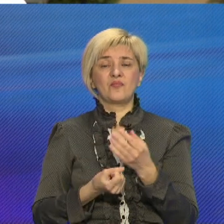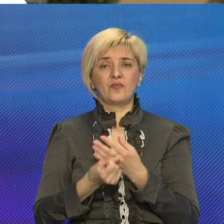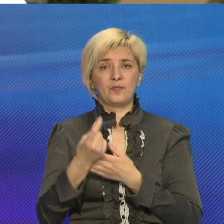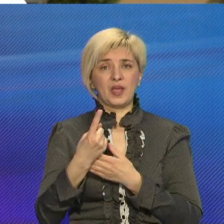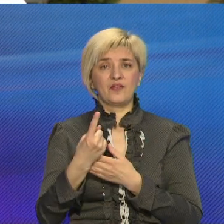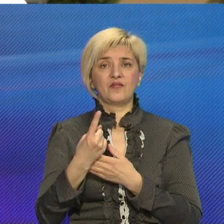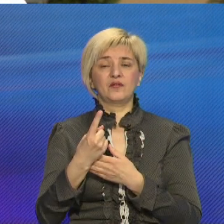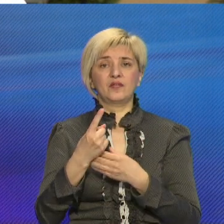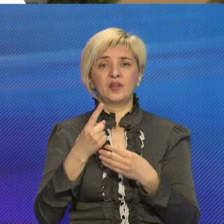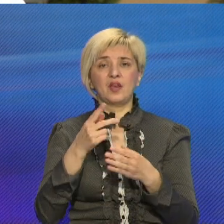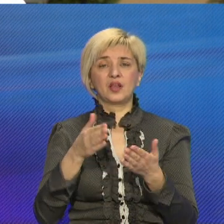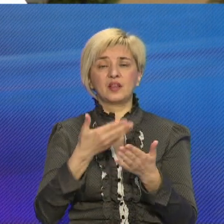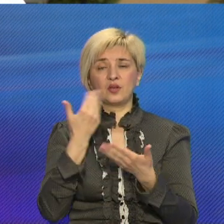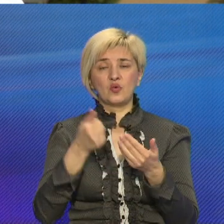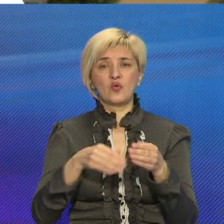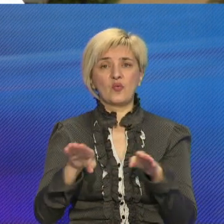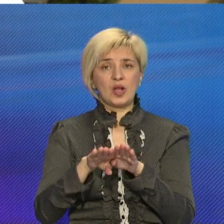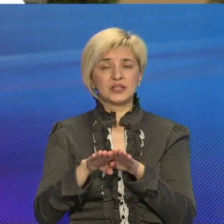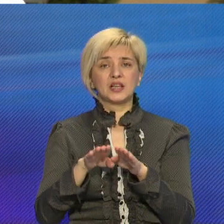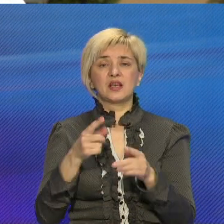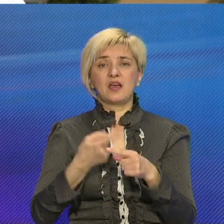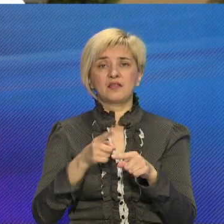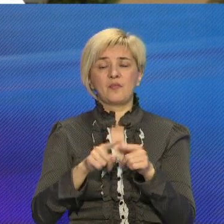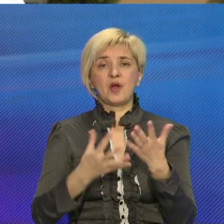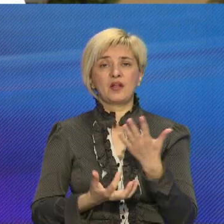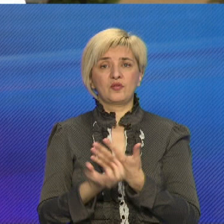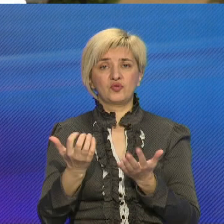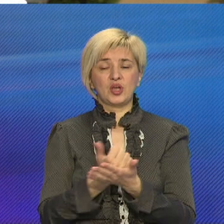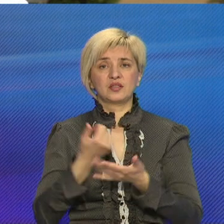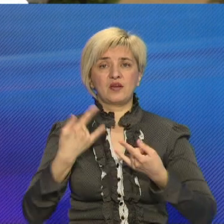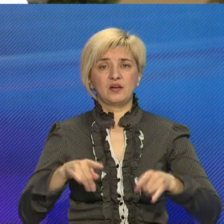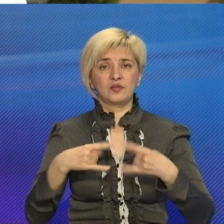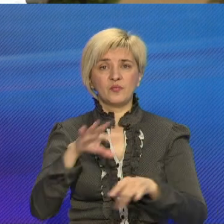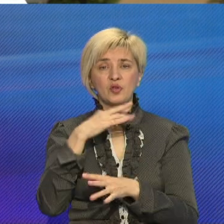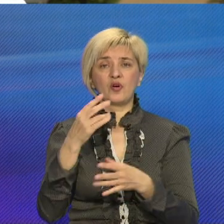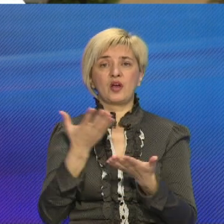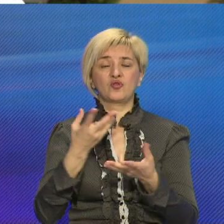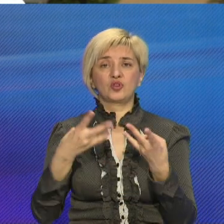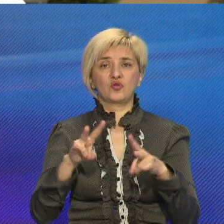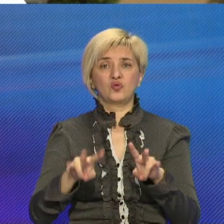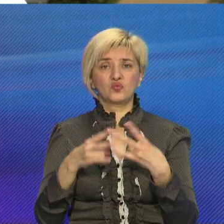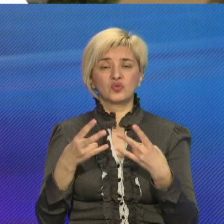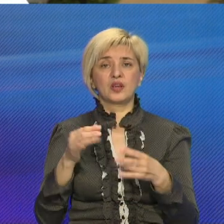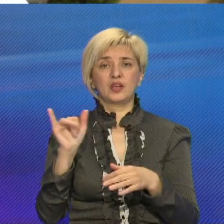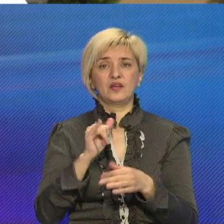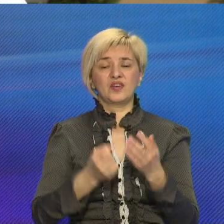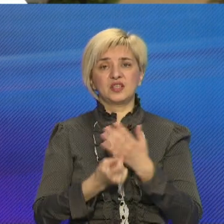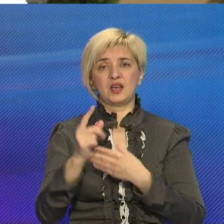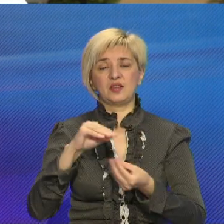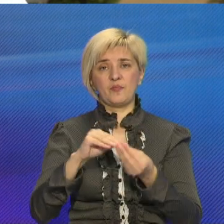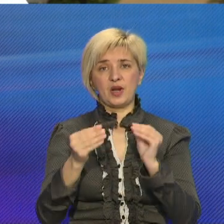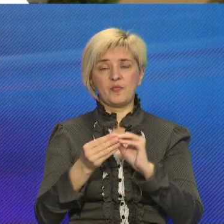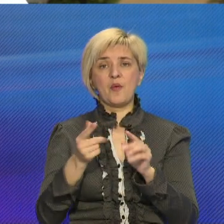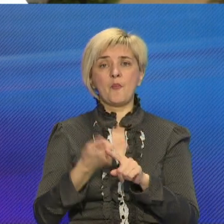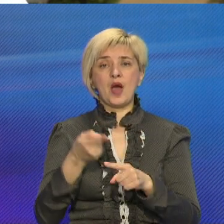количества потомства, которое попросту становится ненужным, и из-за этого возникает очень-очень-очень много проблем. Поэтому